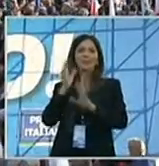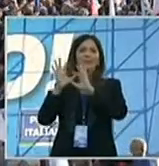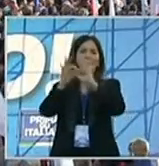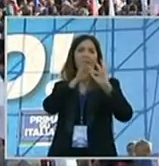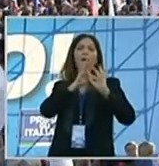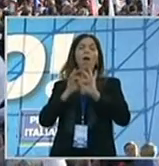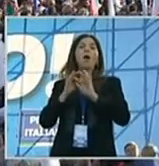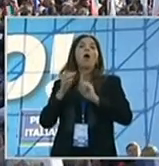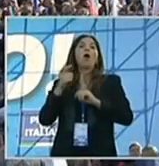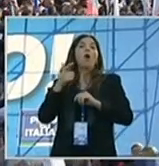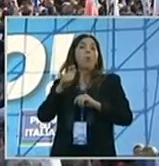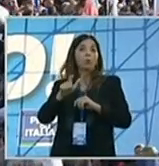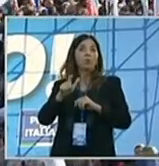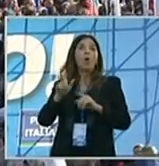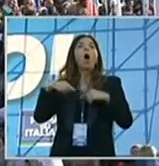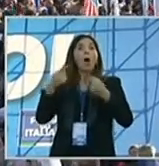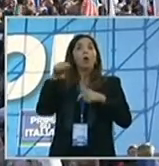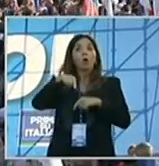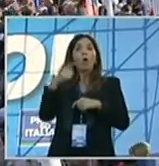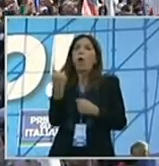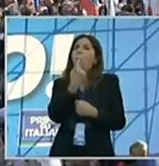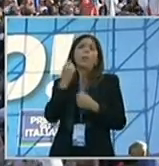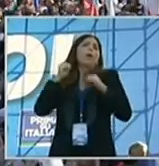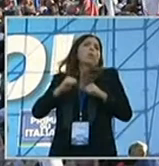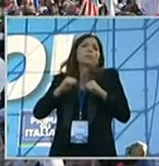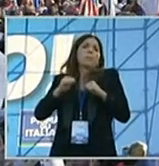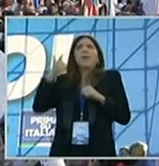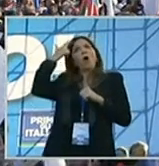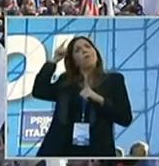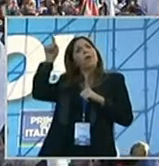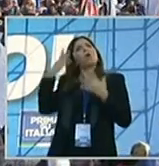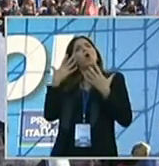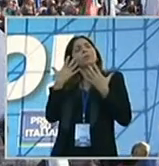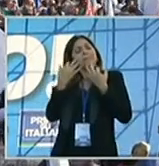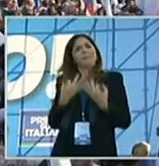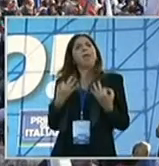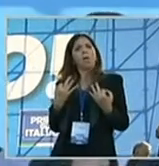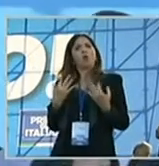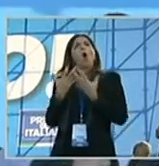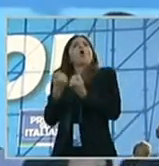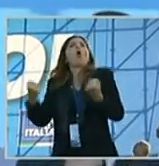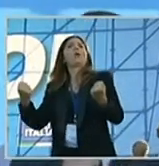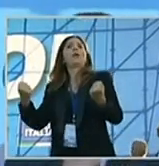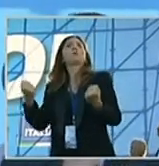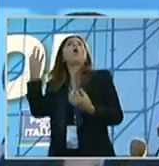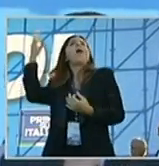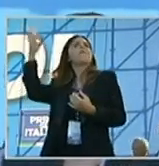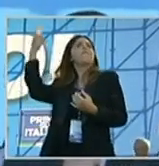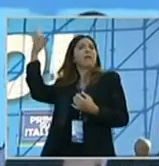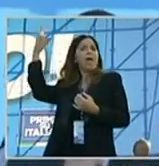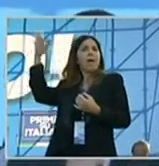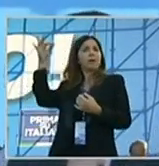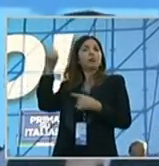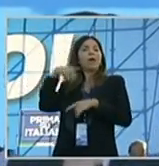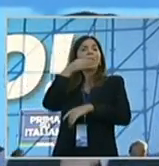anni costituiamo ancora l'unica possibilità di un governo serio, concreto, di un governo efficace, capace